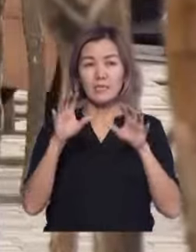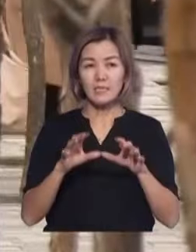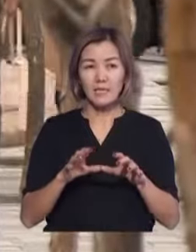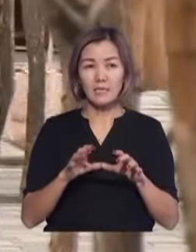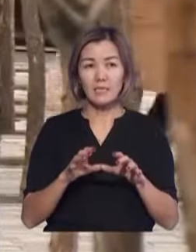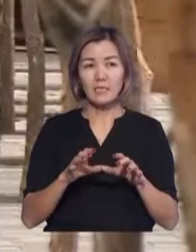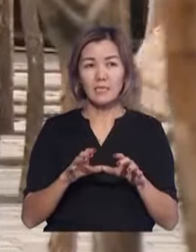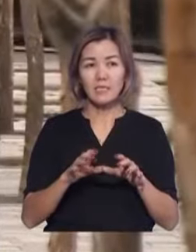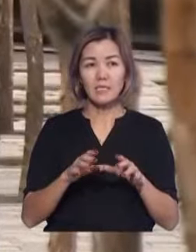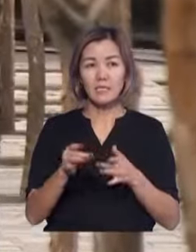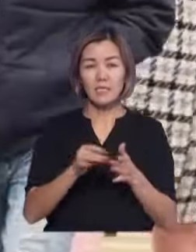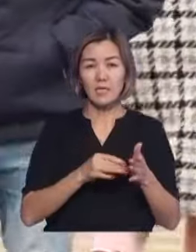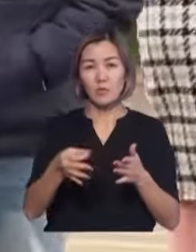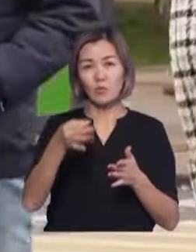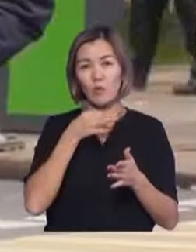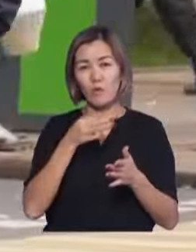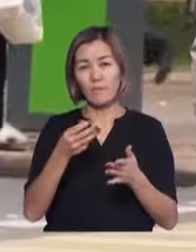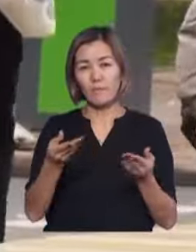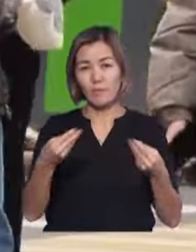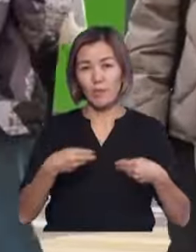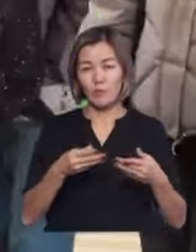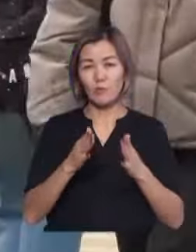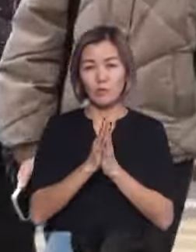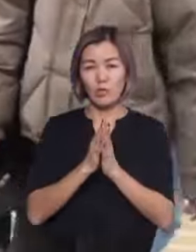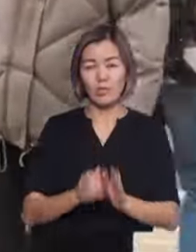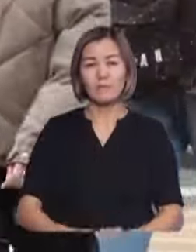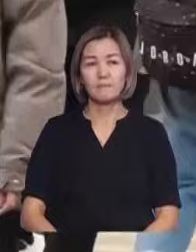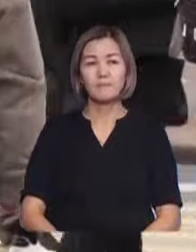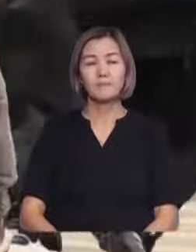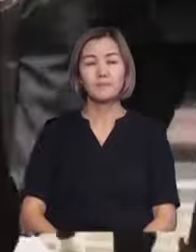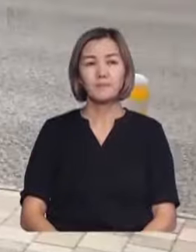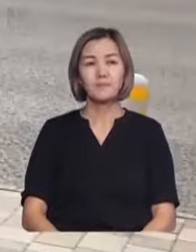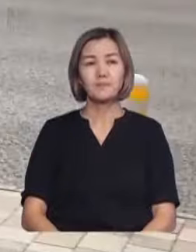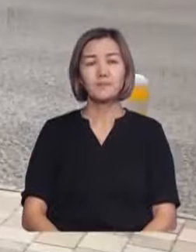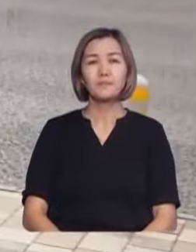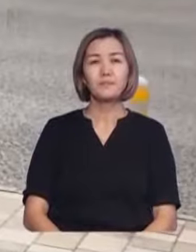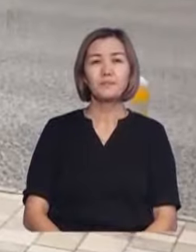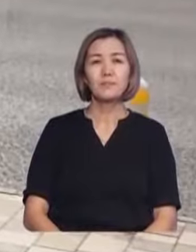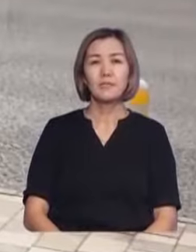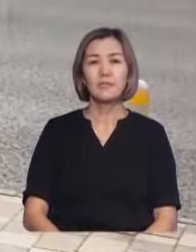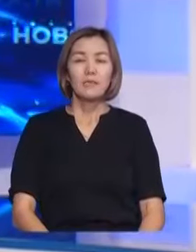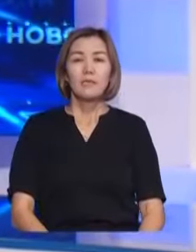жауап беруін сұрады. Алмат Хамит, Ринат Утеев, Жетсу арнасы, Астана.